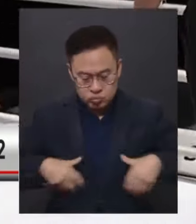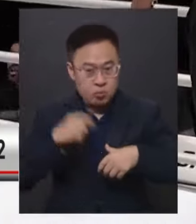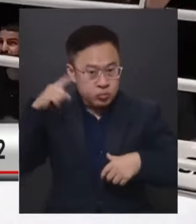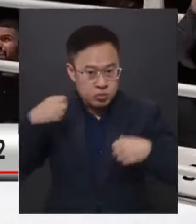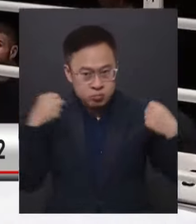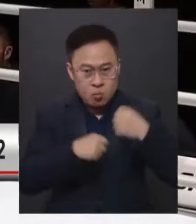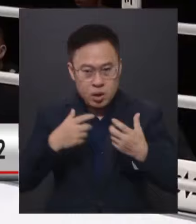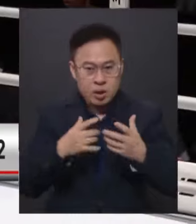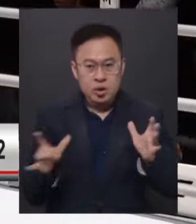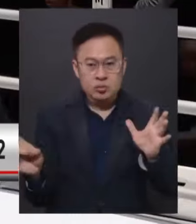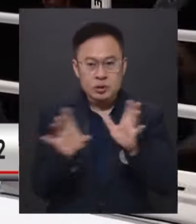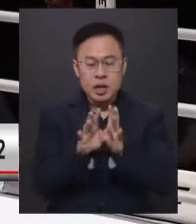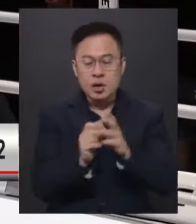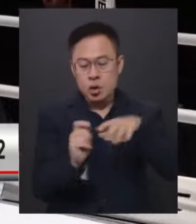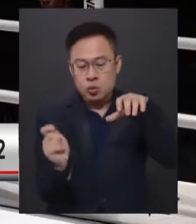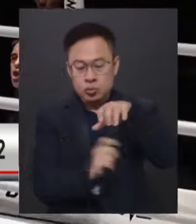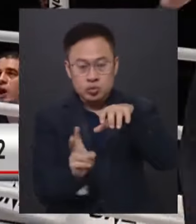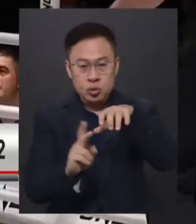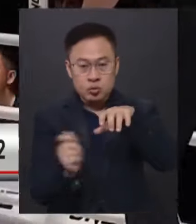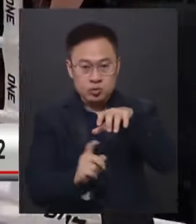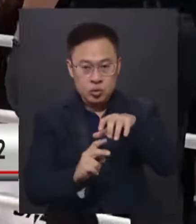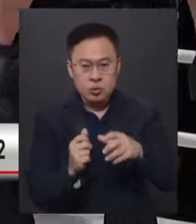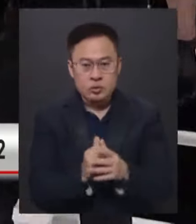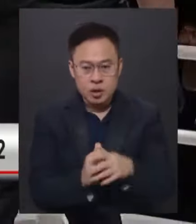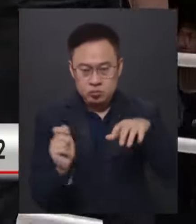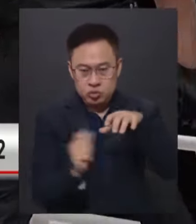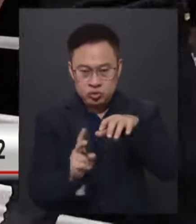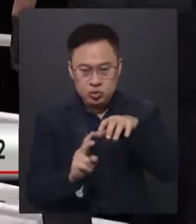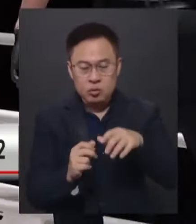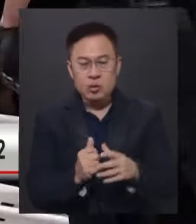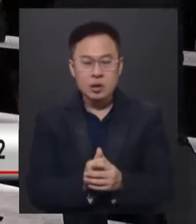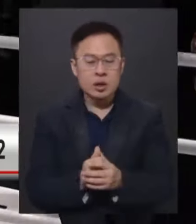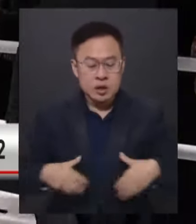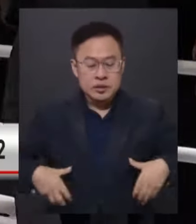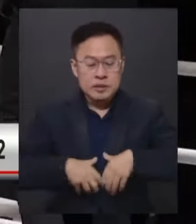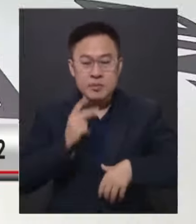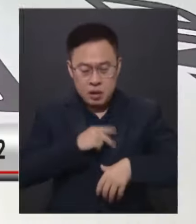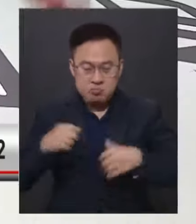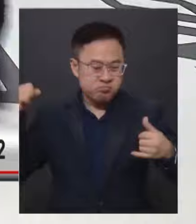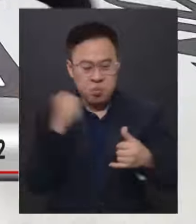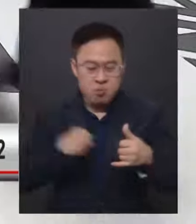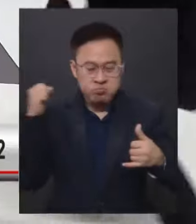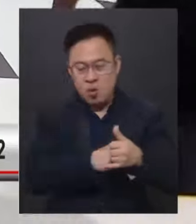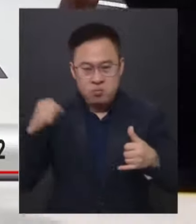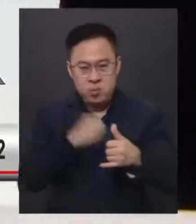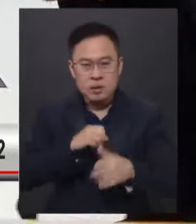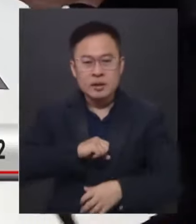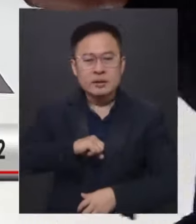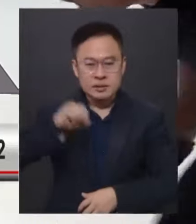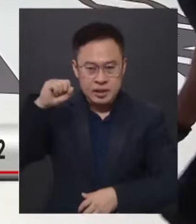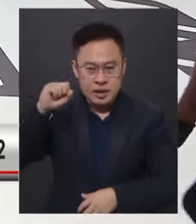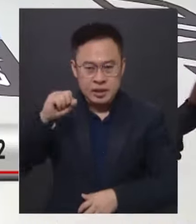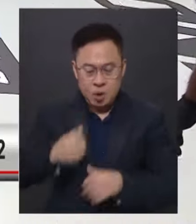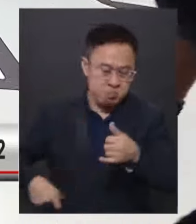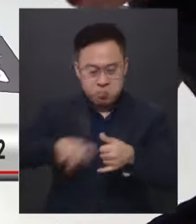ช่วงปลายยกที่2นะซามิล่าค่ะก็เล่นงานตามลำตัวของนาตาเลียอย่างหนักจนคู่ต่อสู้เนี่ยก็สู้ไม่ไหวจนมีการยุติ